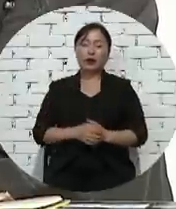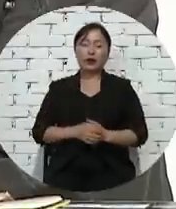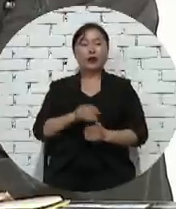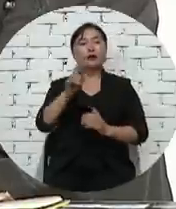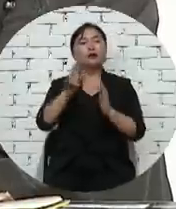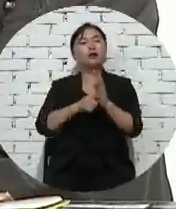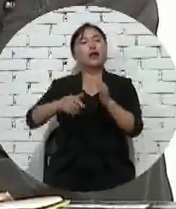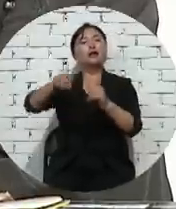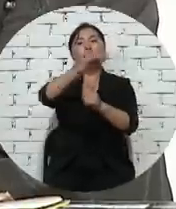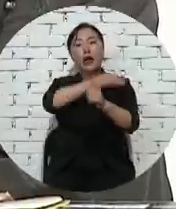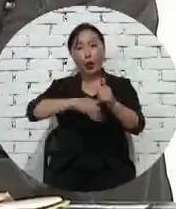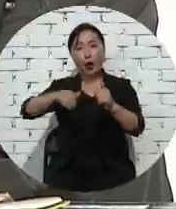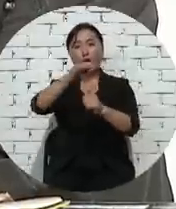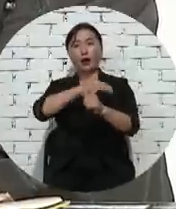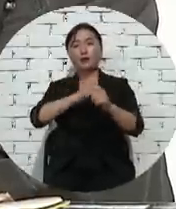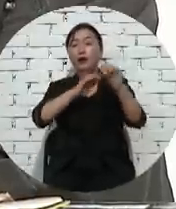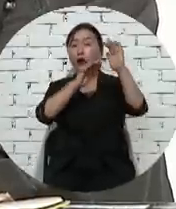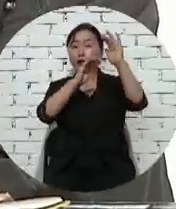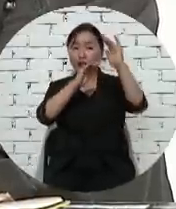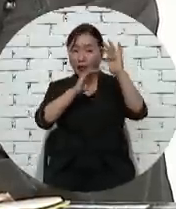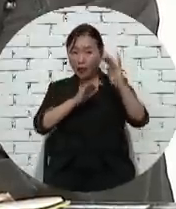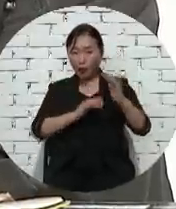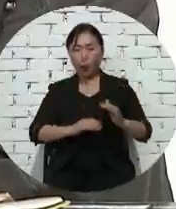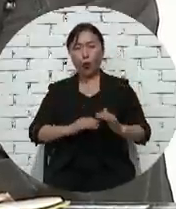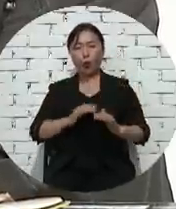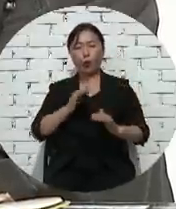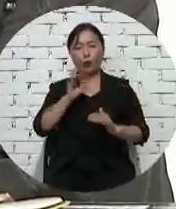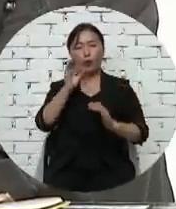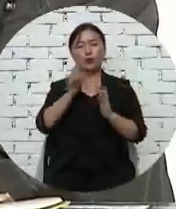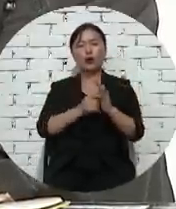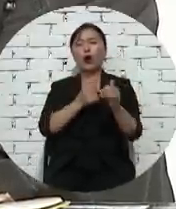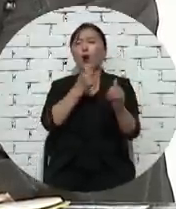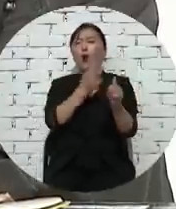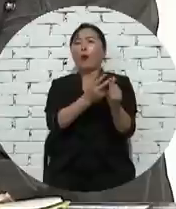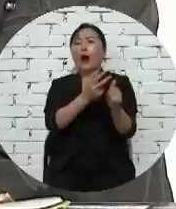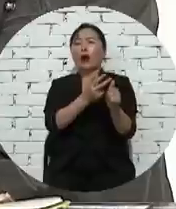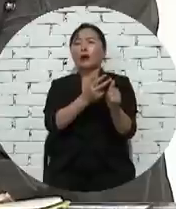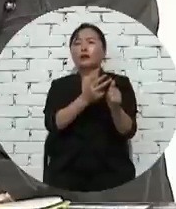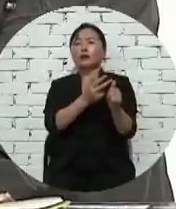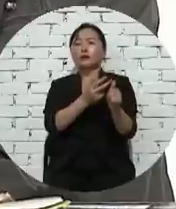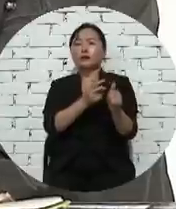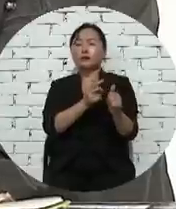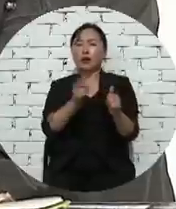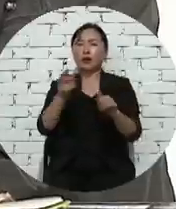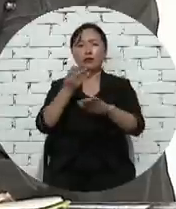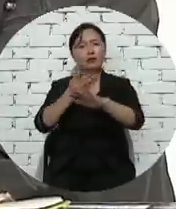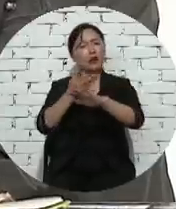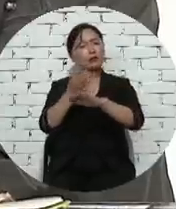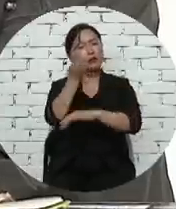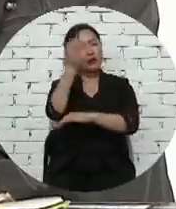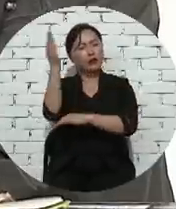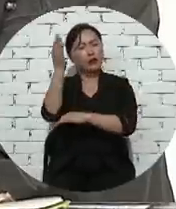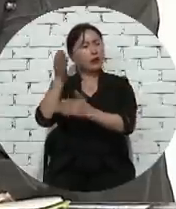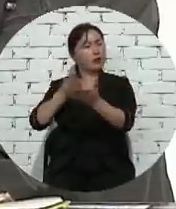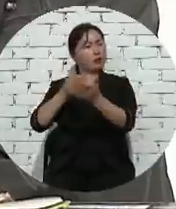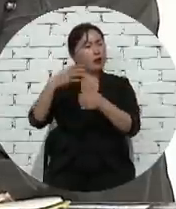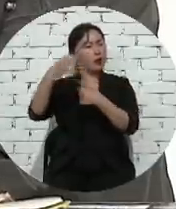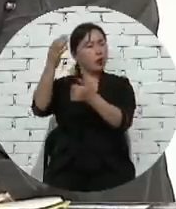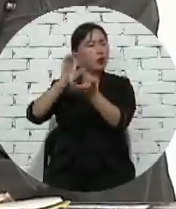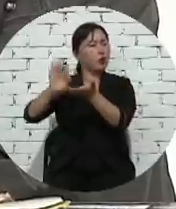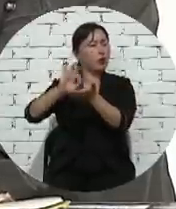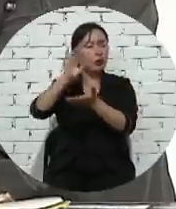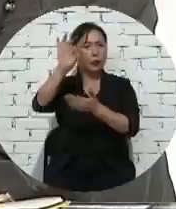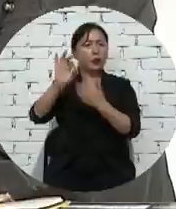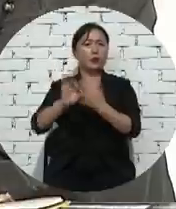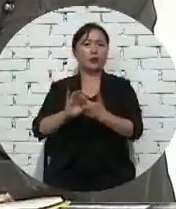당시의 그 상황이나 또 그 내용이나 저는 그 고발장이 그 어느 언론에 인용된 거를 보면은 아주